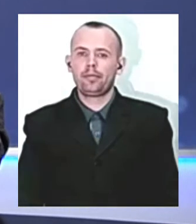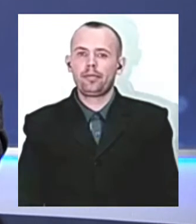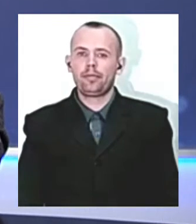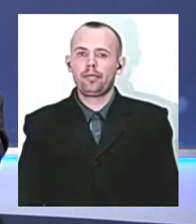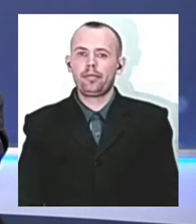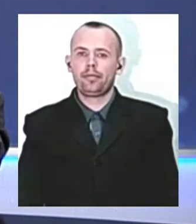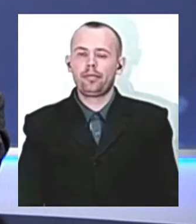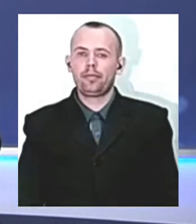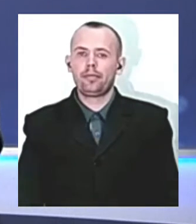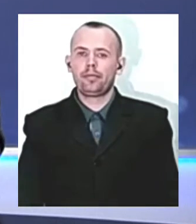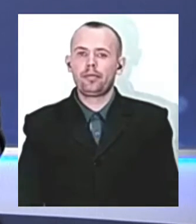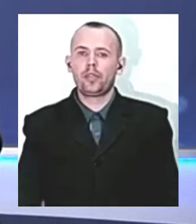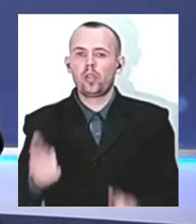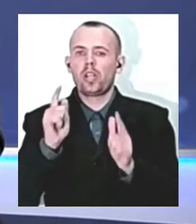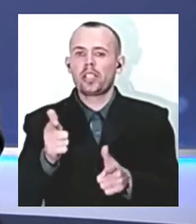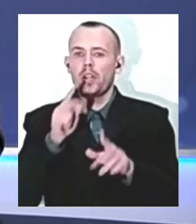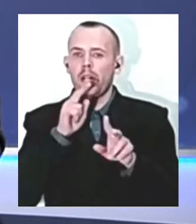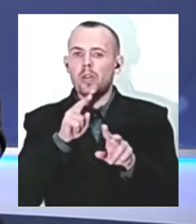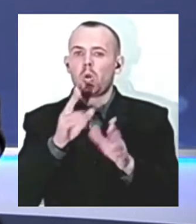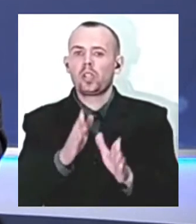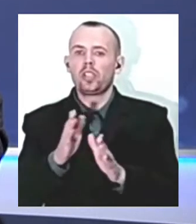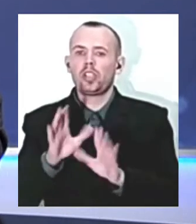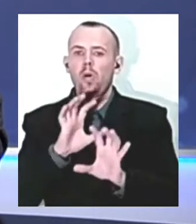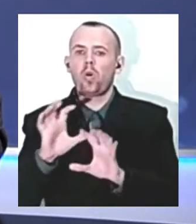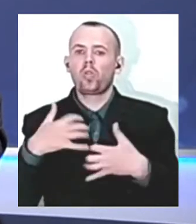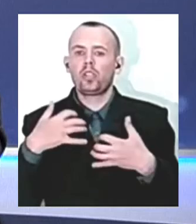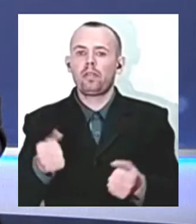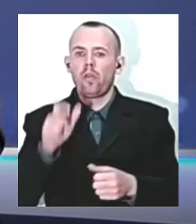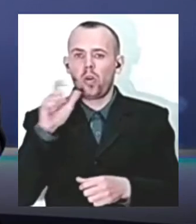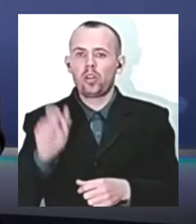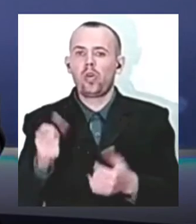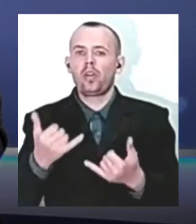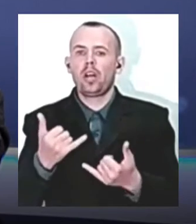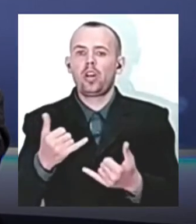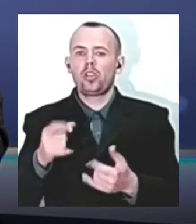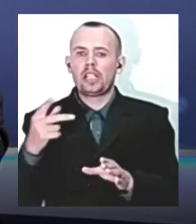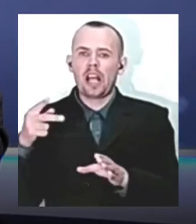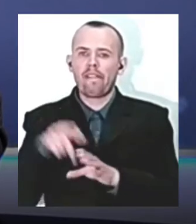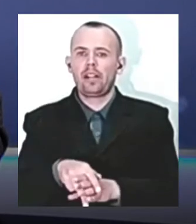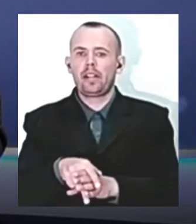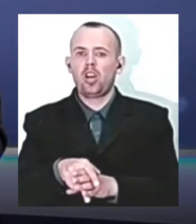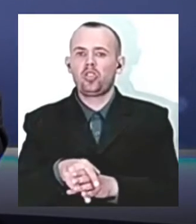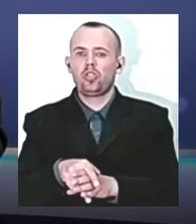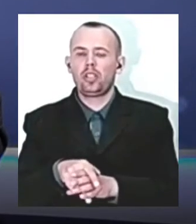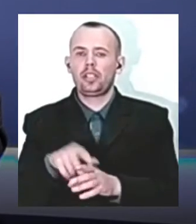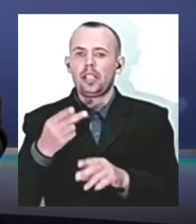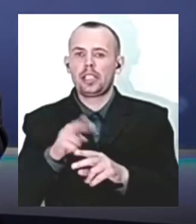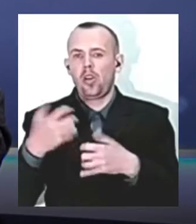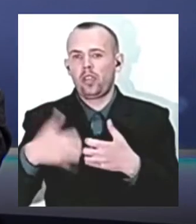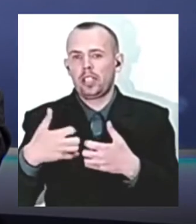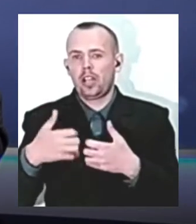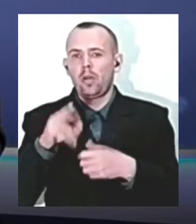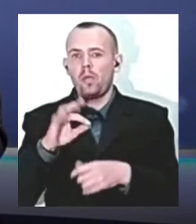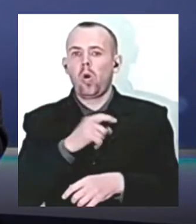І згідно з моніторинговою системою охорони здоров'я України, наразі завантаженість в середньому по Одеській